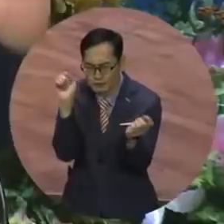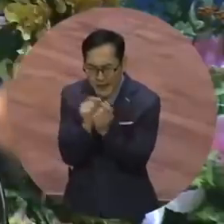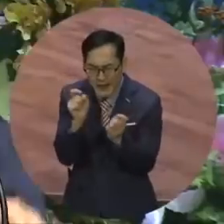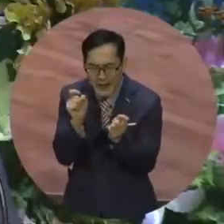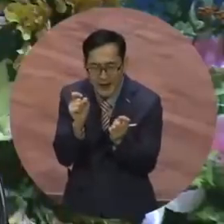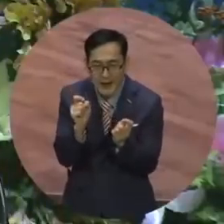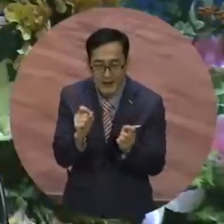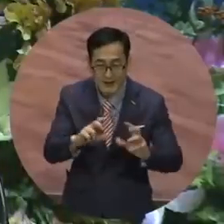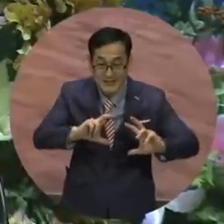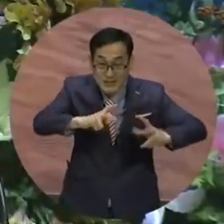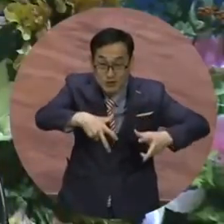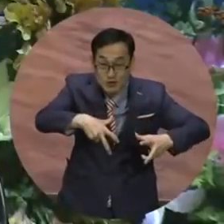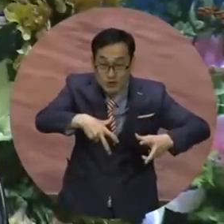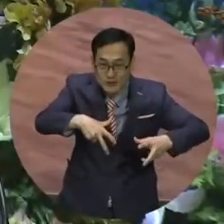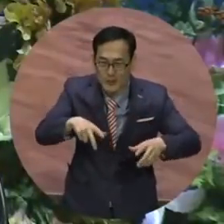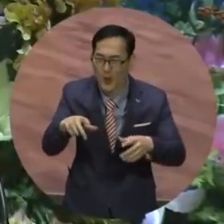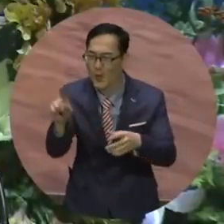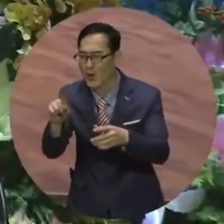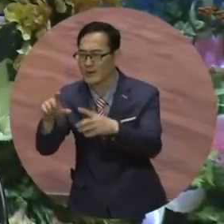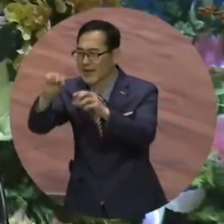된 거